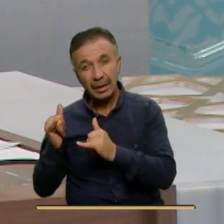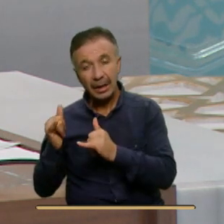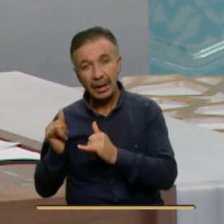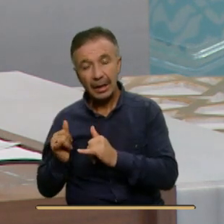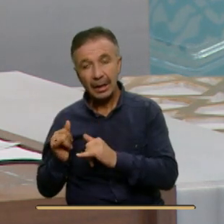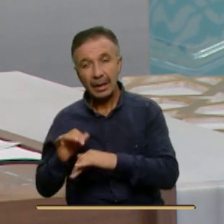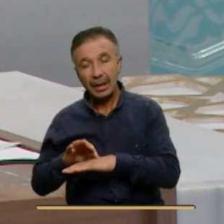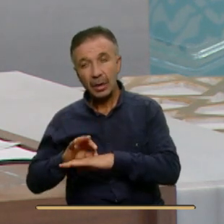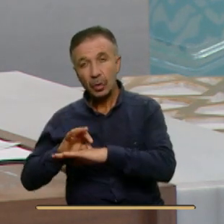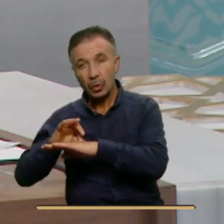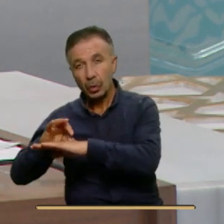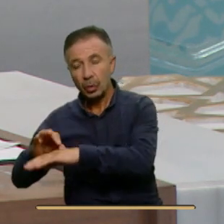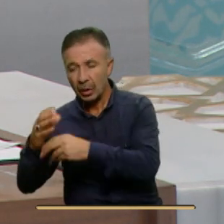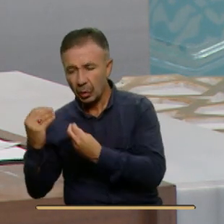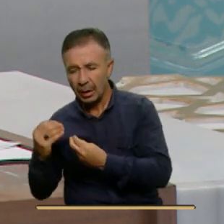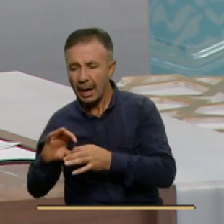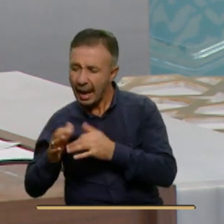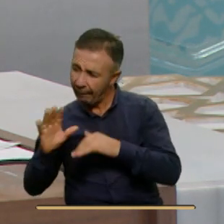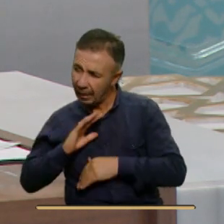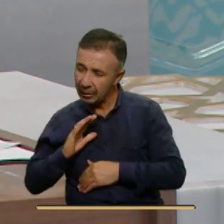ne varsa o İslam'da vardır.